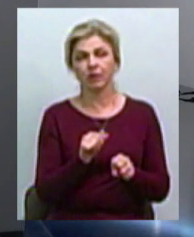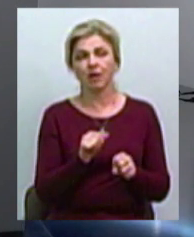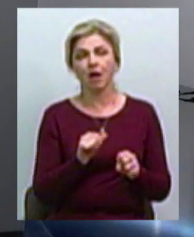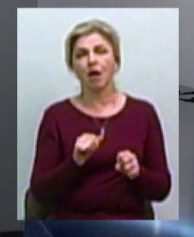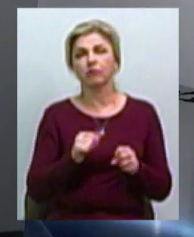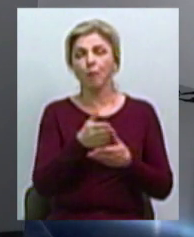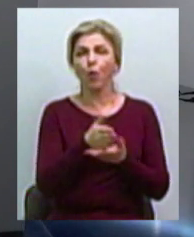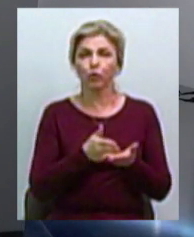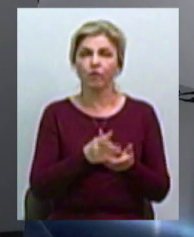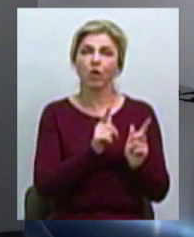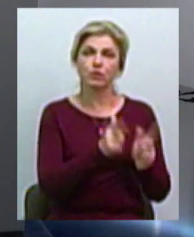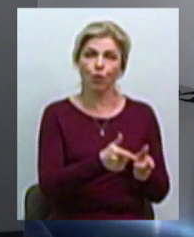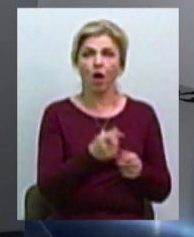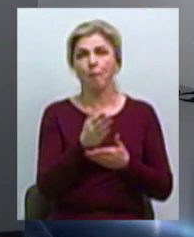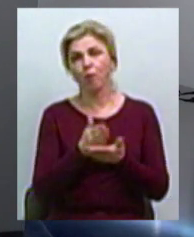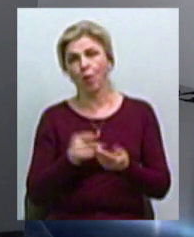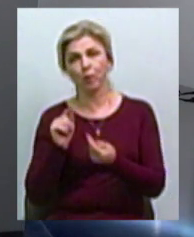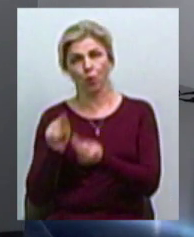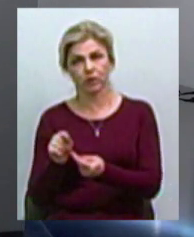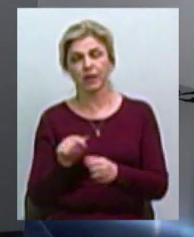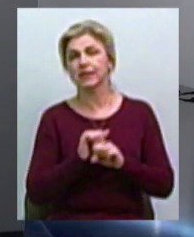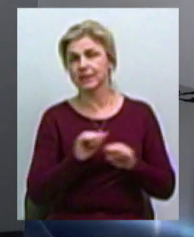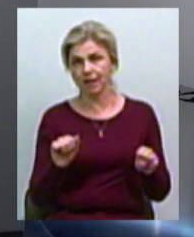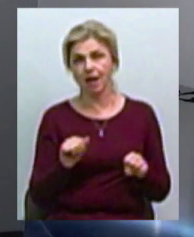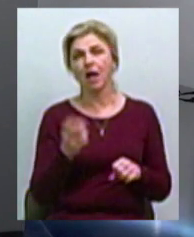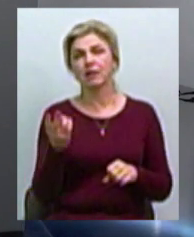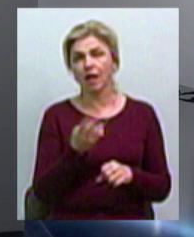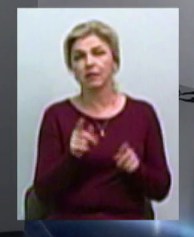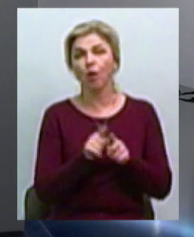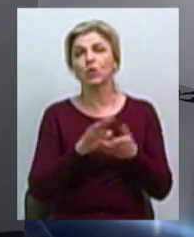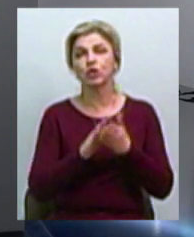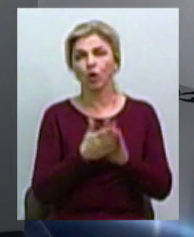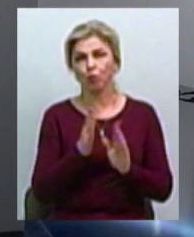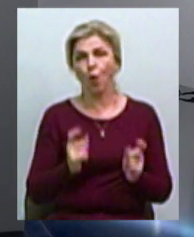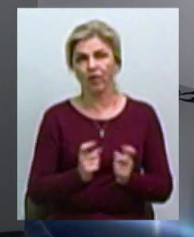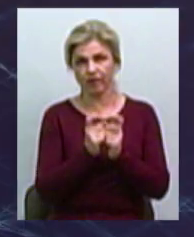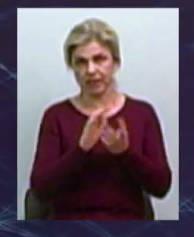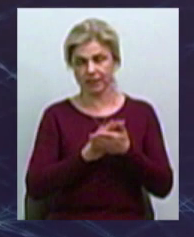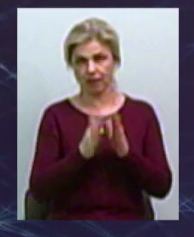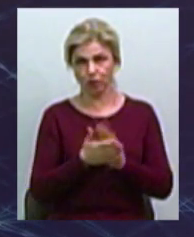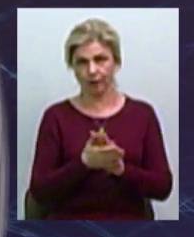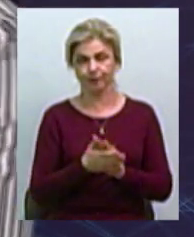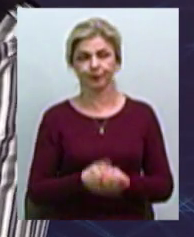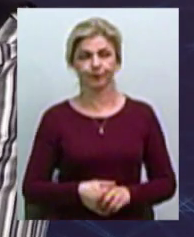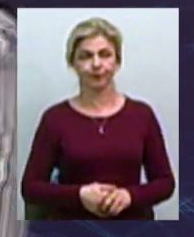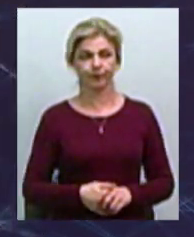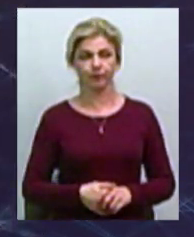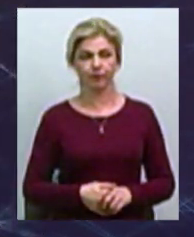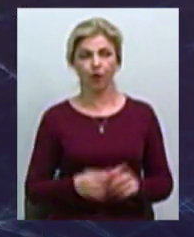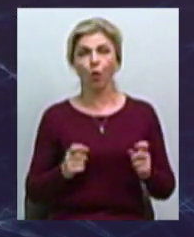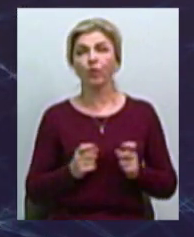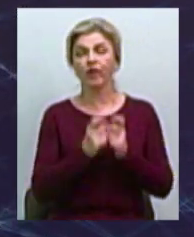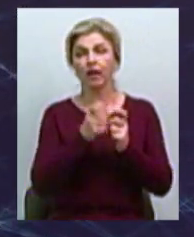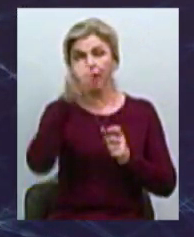суспільство, коли половина буде за, а половина буде проти. В такій ситуації ми будемо мати конфліктну ситуацію. Конфліктологія – наука, яка про